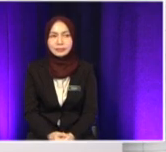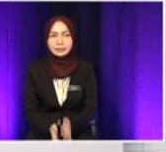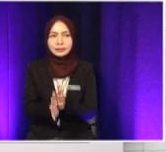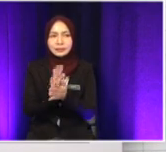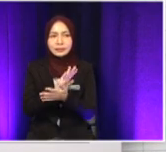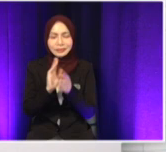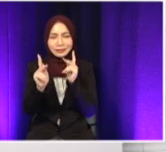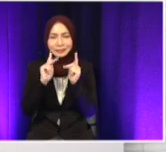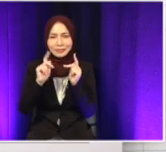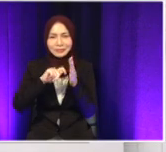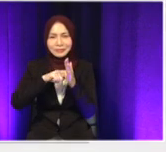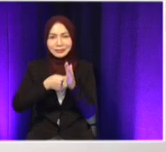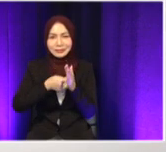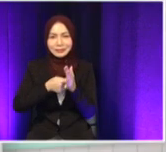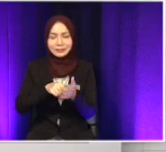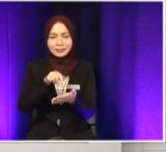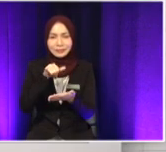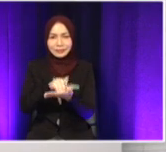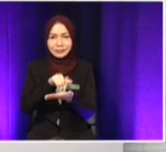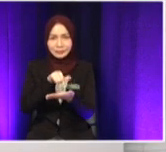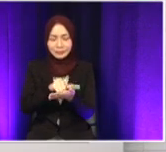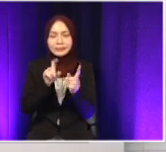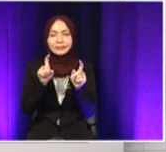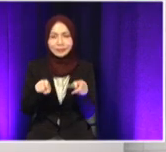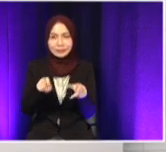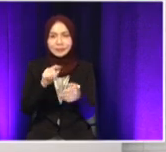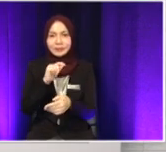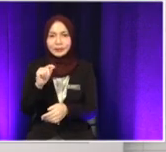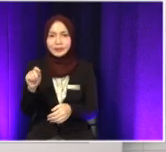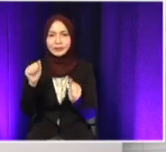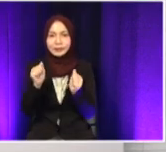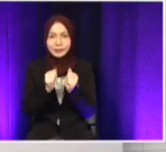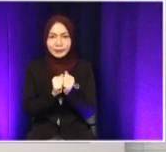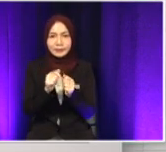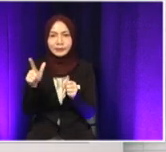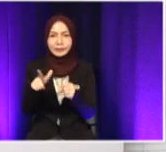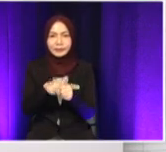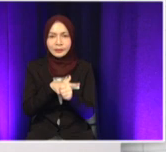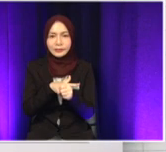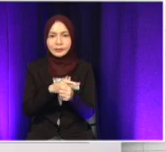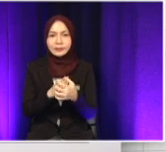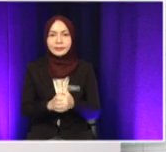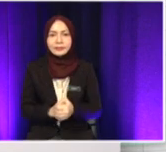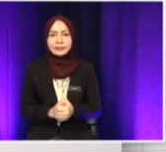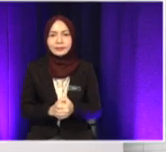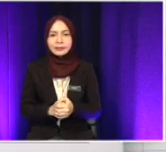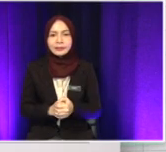tentang apakah maksud hiburan dalam Islam Tulislah kata kunci soal